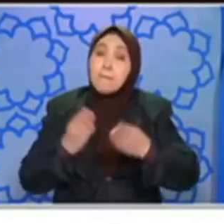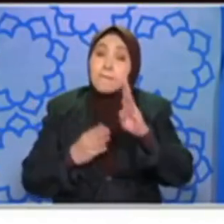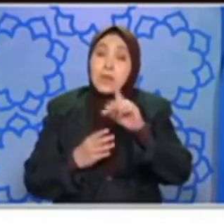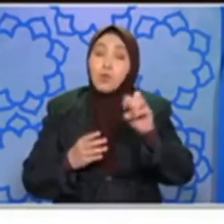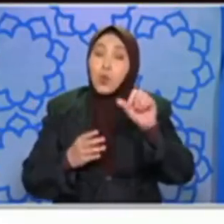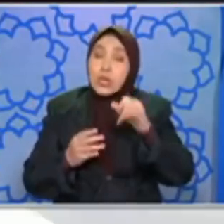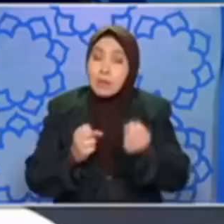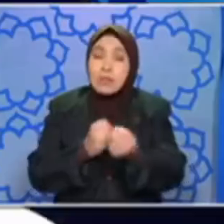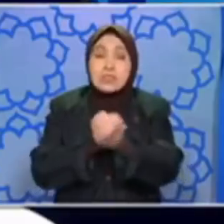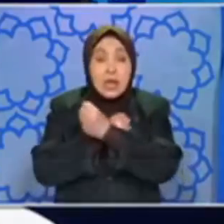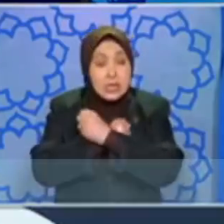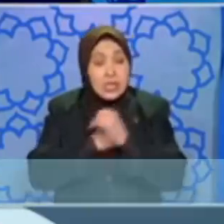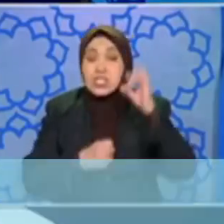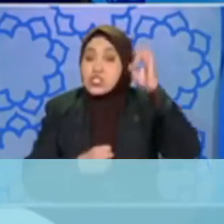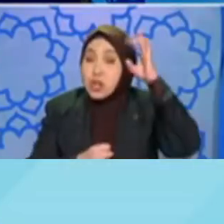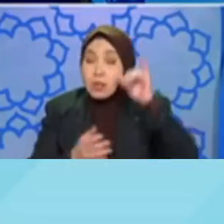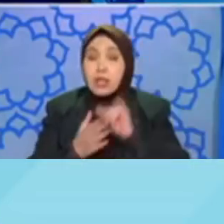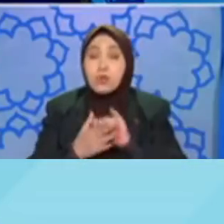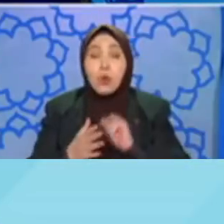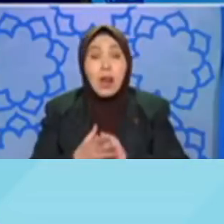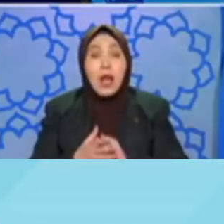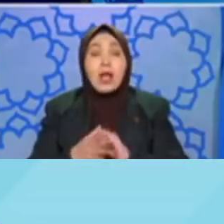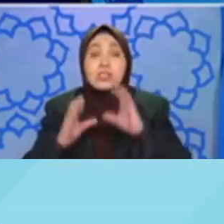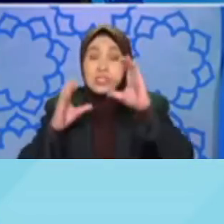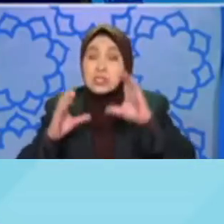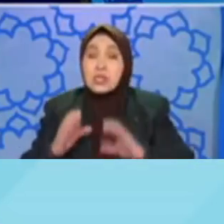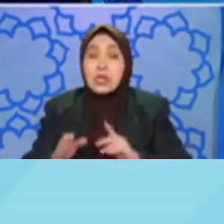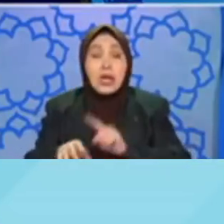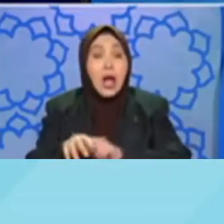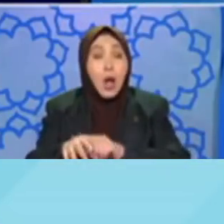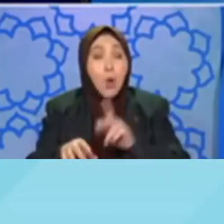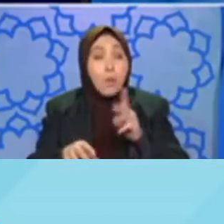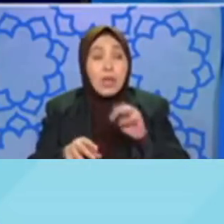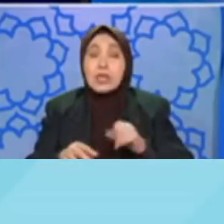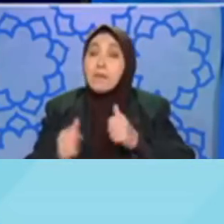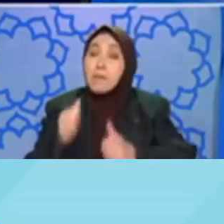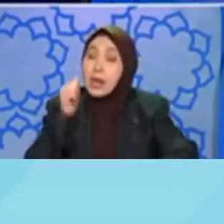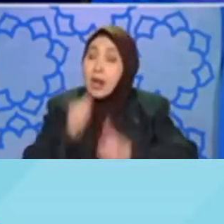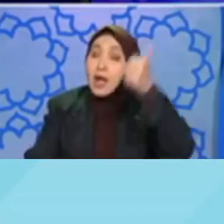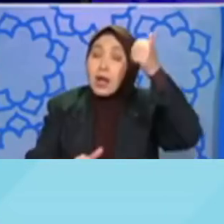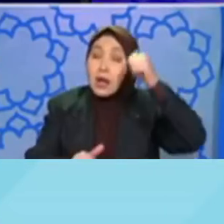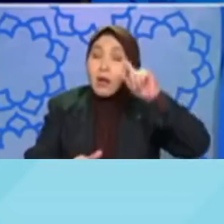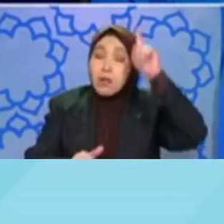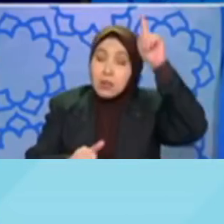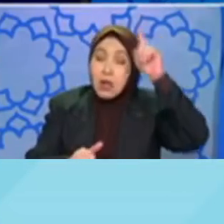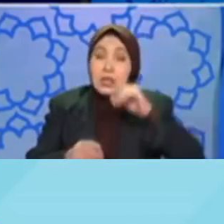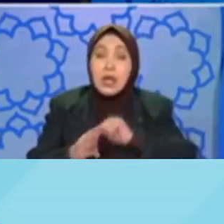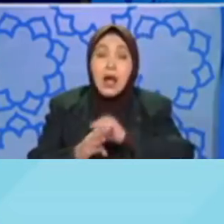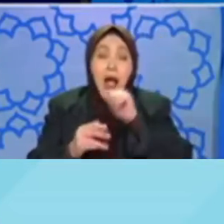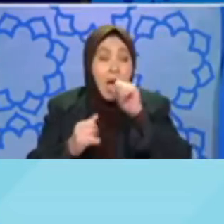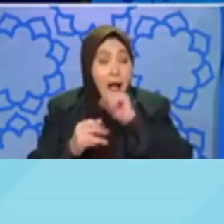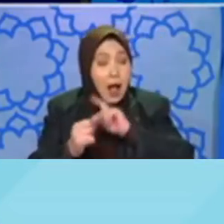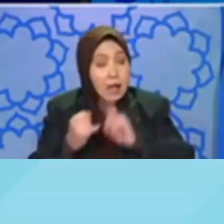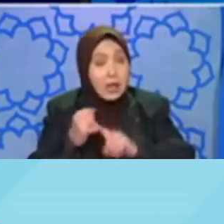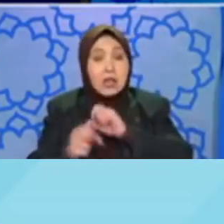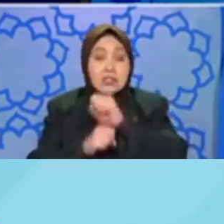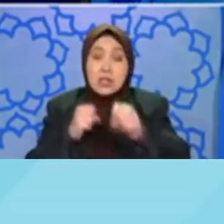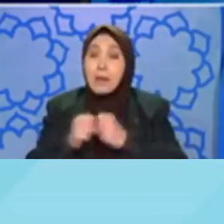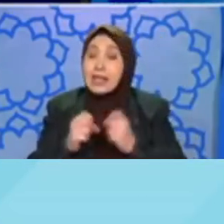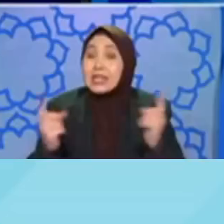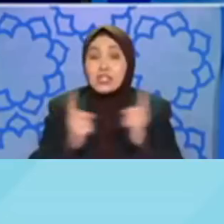menyayangi, insya-Allah itulah ciri kaum yang akan dimenangkan Allah di hujung, di akhir zaman ini. Kita bertemu lagi